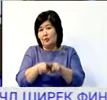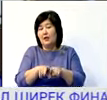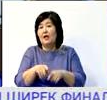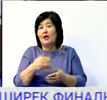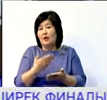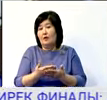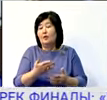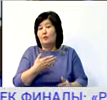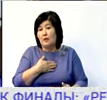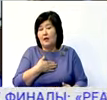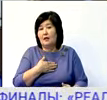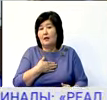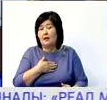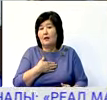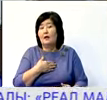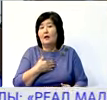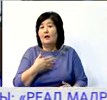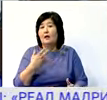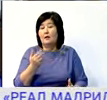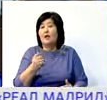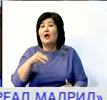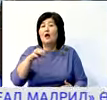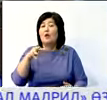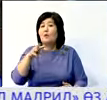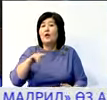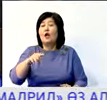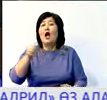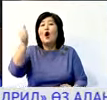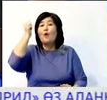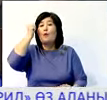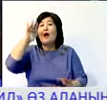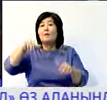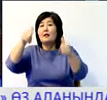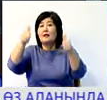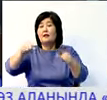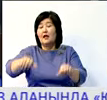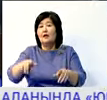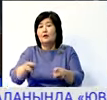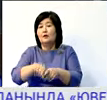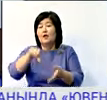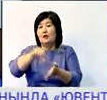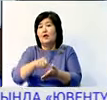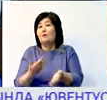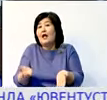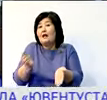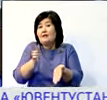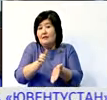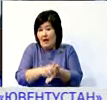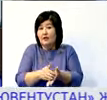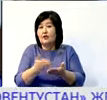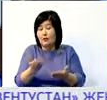барып микроауылға бардым, микроауылда памятниктің астына. Сол жерде мен көшек қойып таныстым. Сонымен